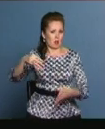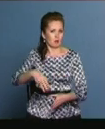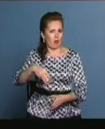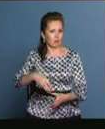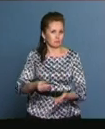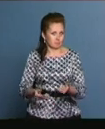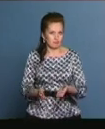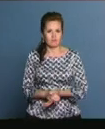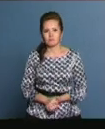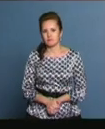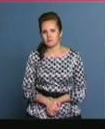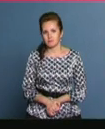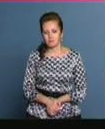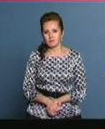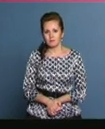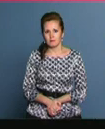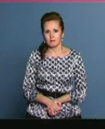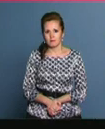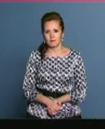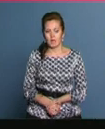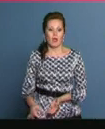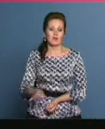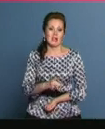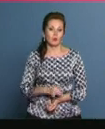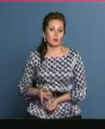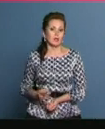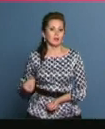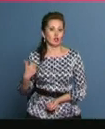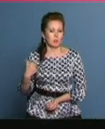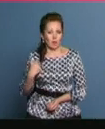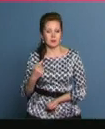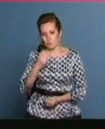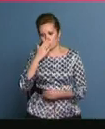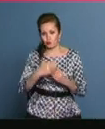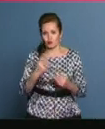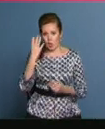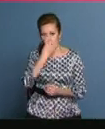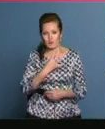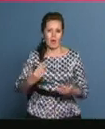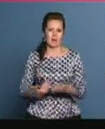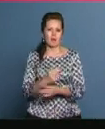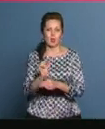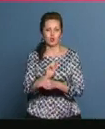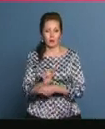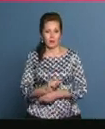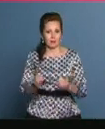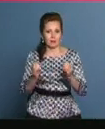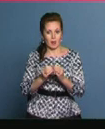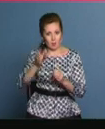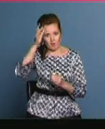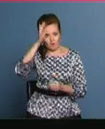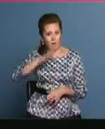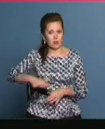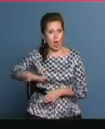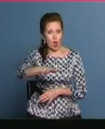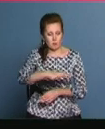телеканал «Моя Удмуртия». В республике собираются за ближайшие 4 года реконструировать 10 водоемов. Работы